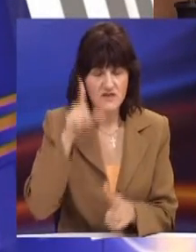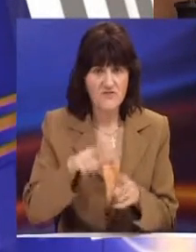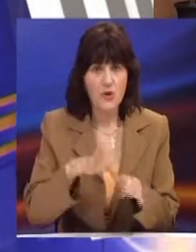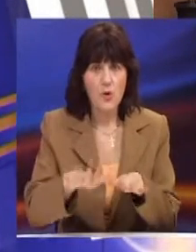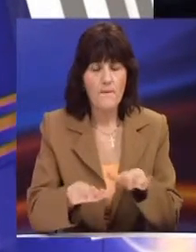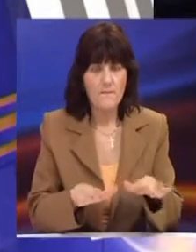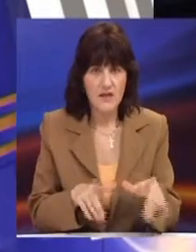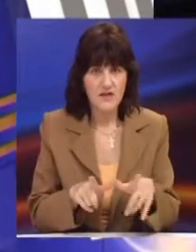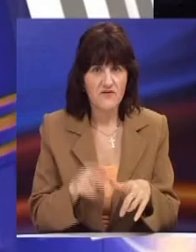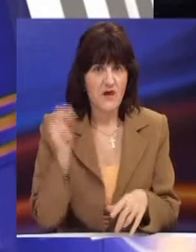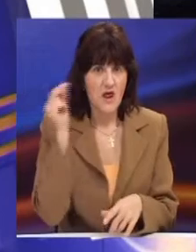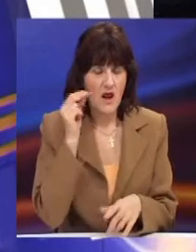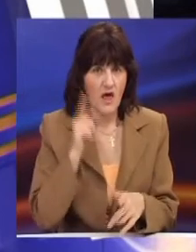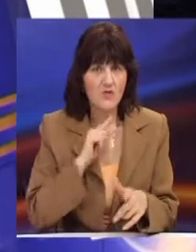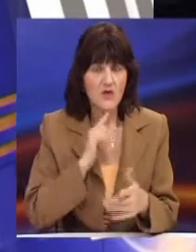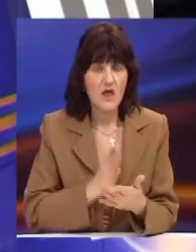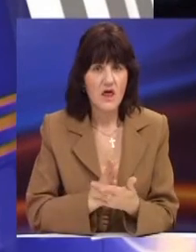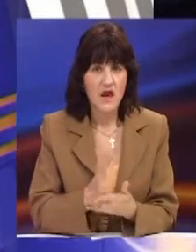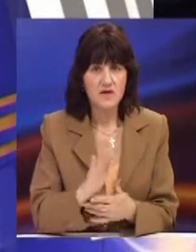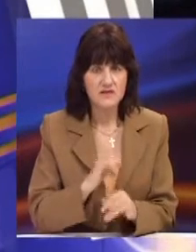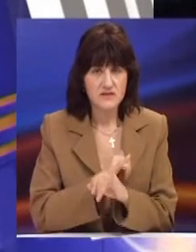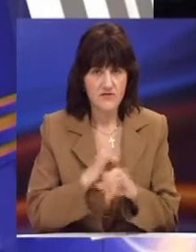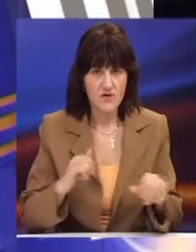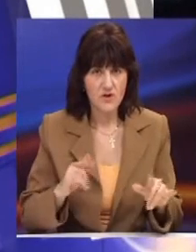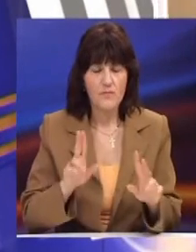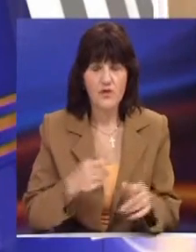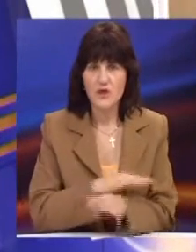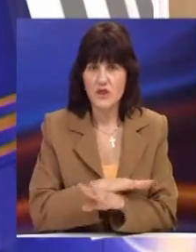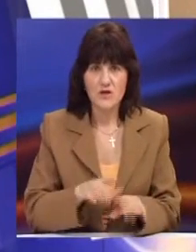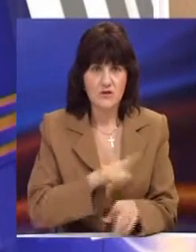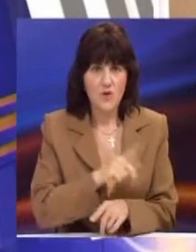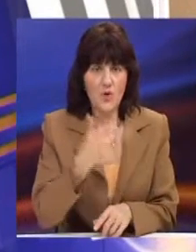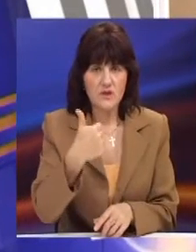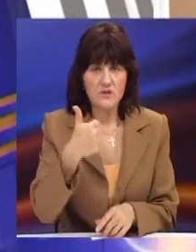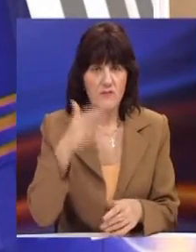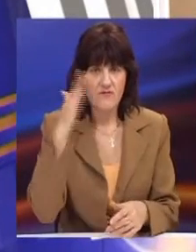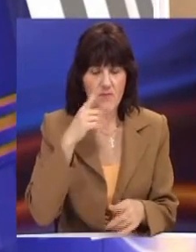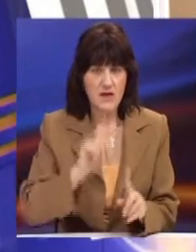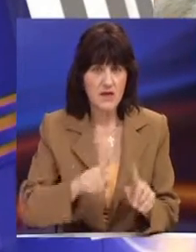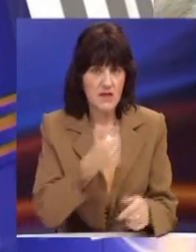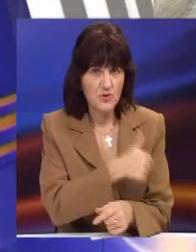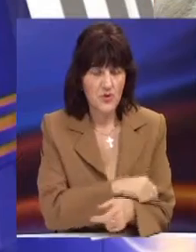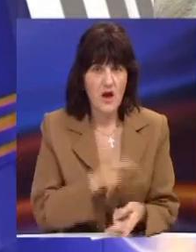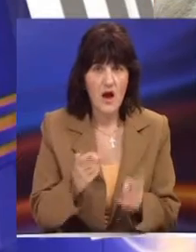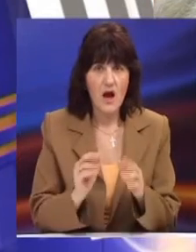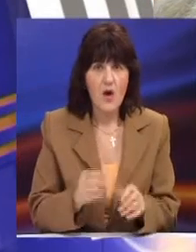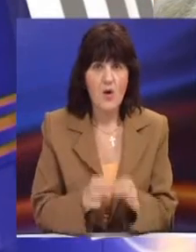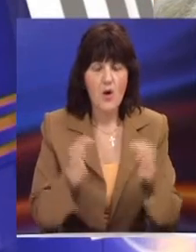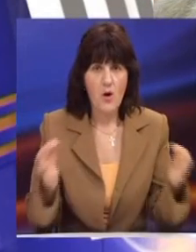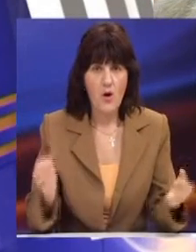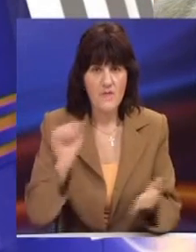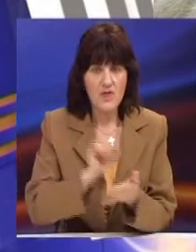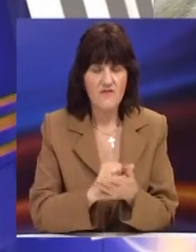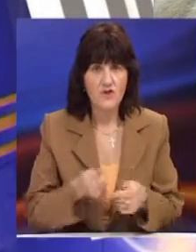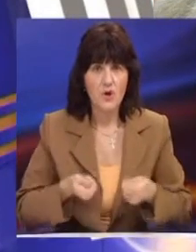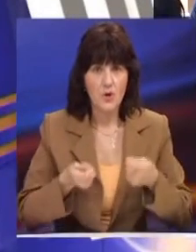i u Ministarstvu prosvete, nauke i tehnološkog razvoja. Ovaj posao mora biti završen do 31. marta naredne godine kako bi se objavio